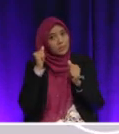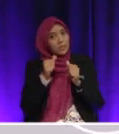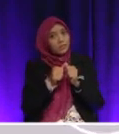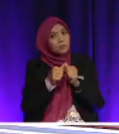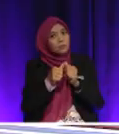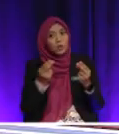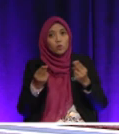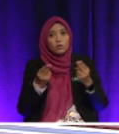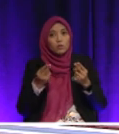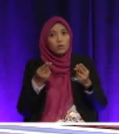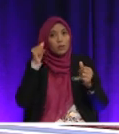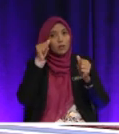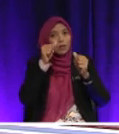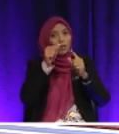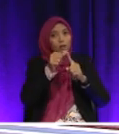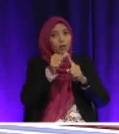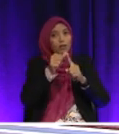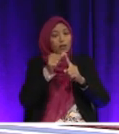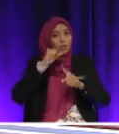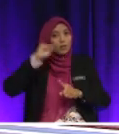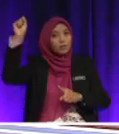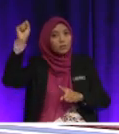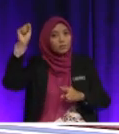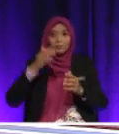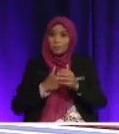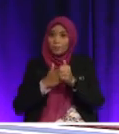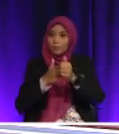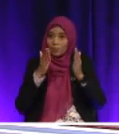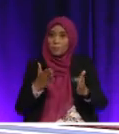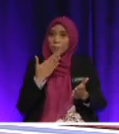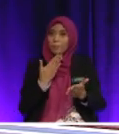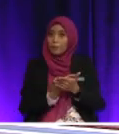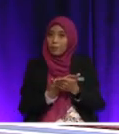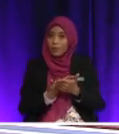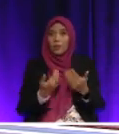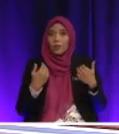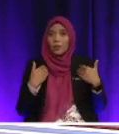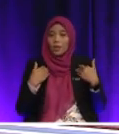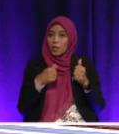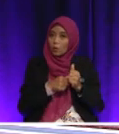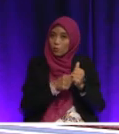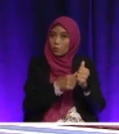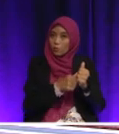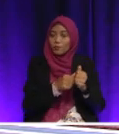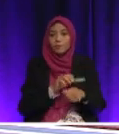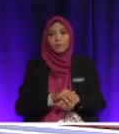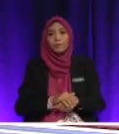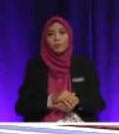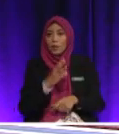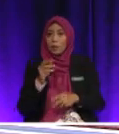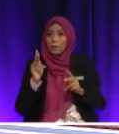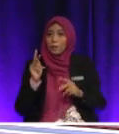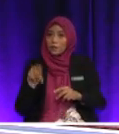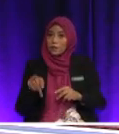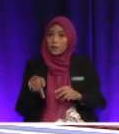ke arah kemerdekaan pemimpin yang baik mesti ada pengikutnya dan pemimpin yang baik mesti berpegang kepada perjuangan dan memastikan